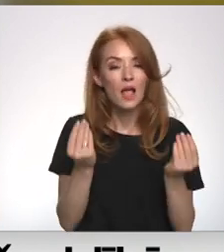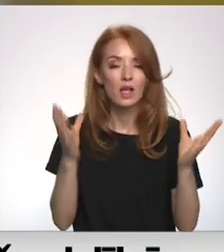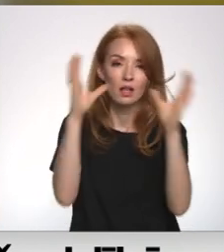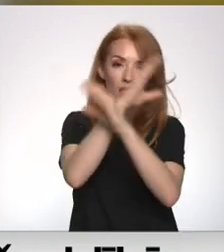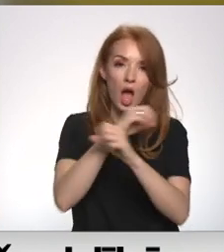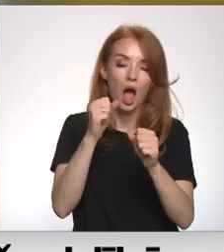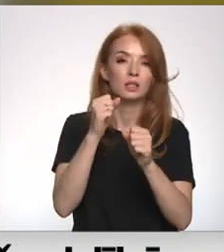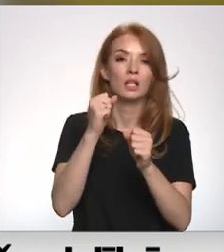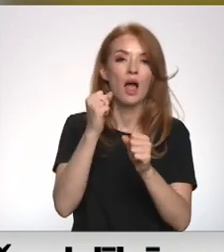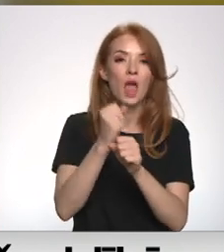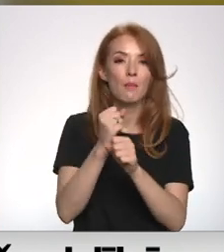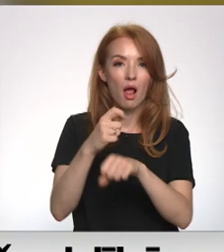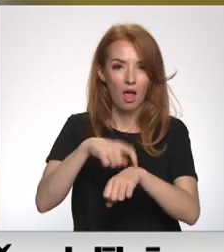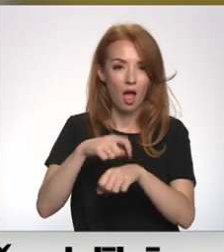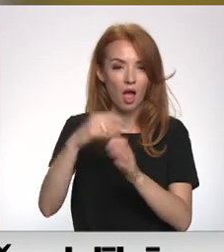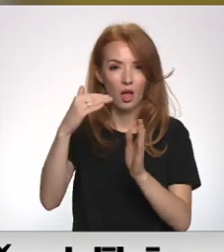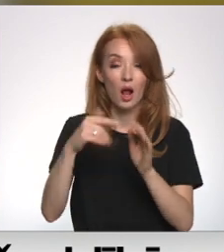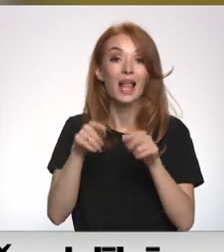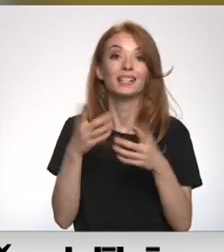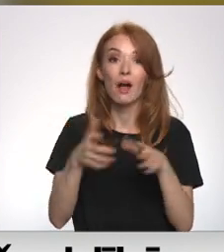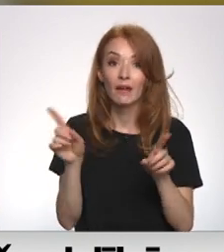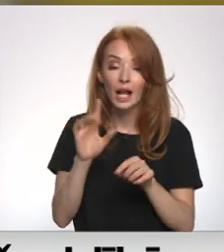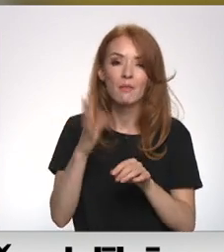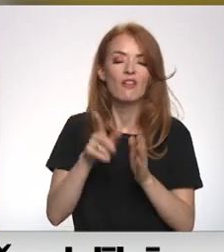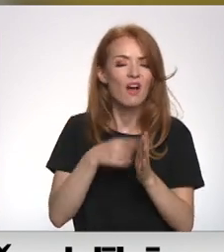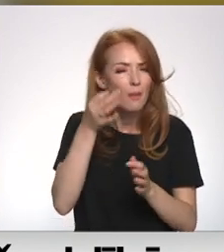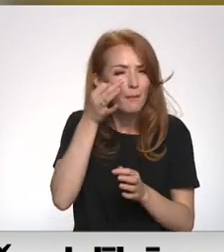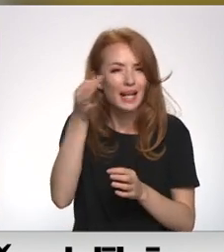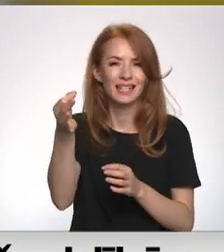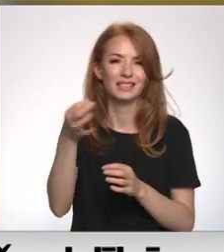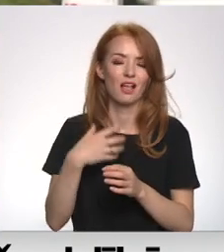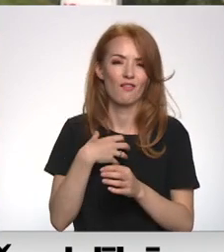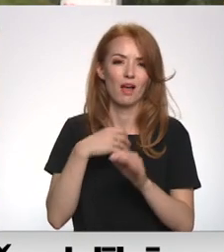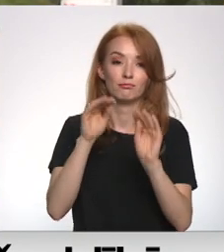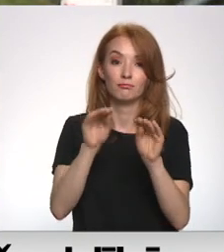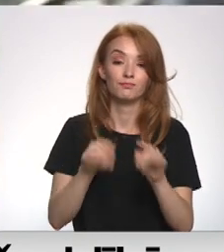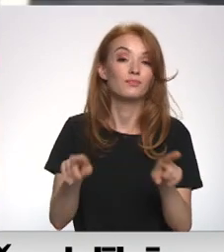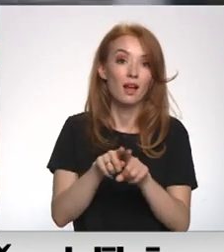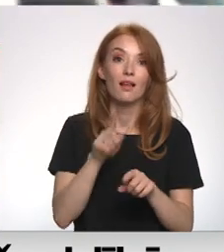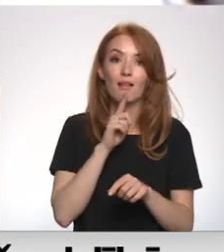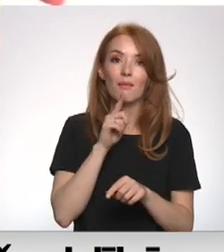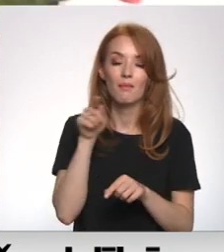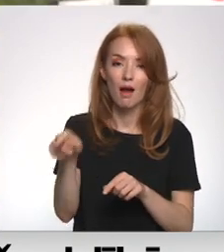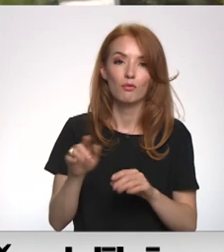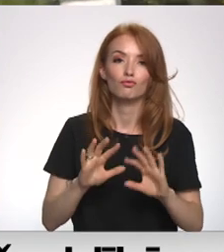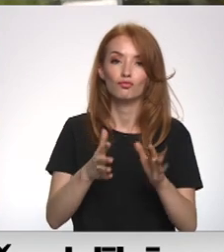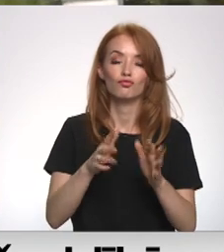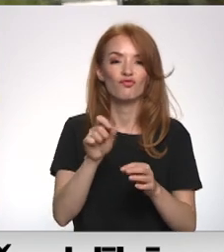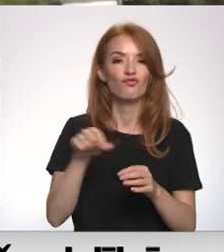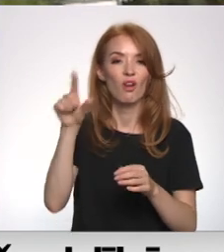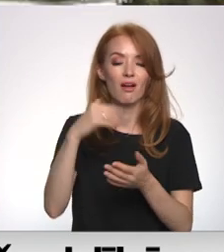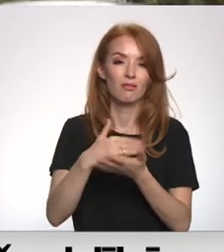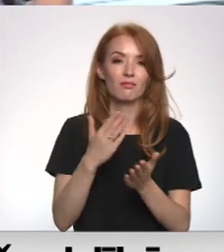darba laiku precīzi. Kaut gan tas jau ir, bet vēl precīzāk mēģināsim to darīt. Arī Liepājā kurina lielākoties ar